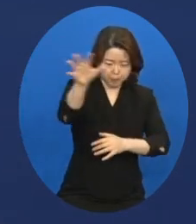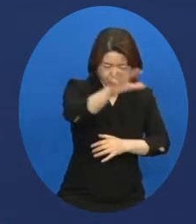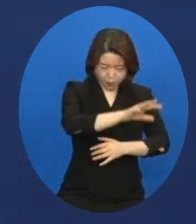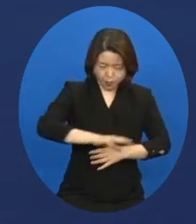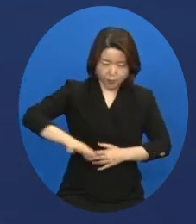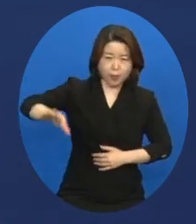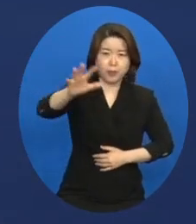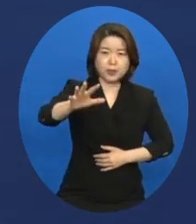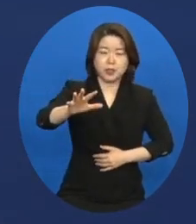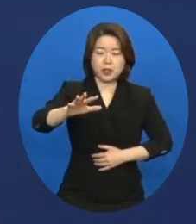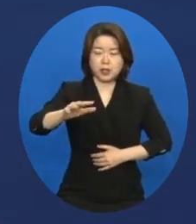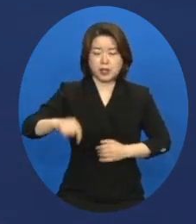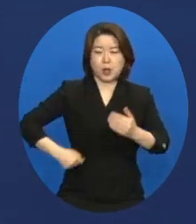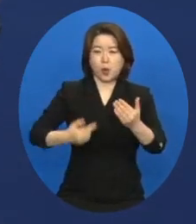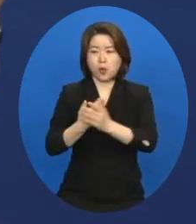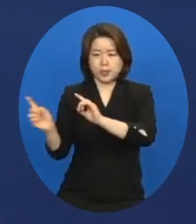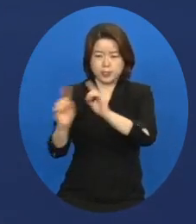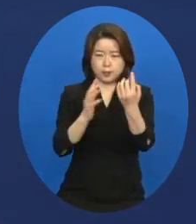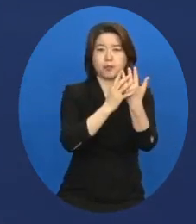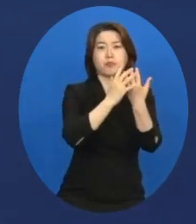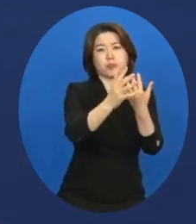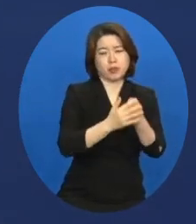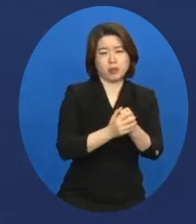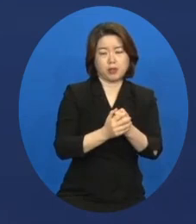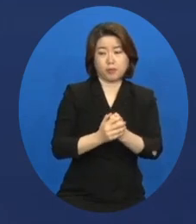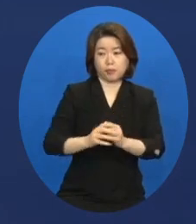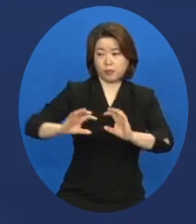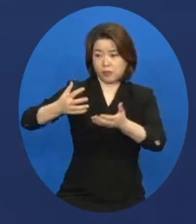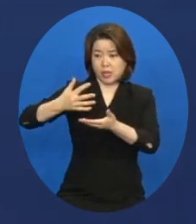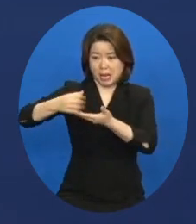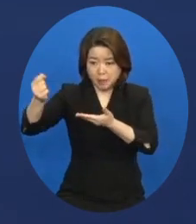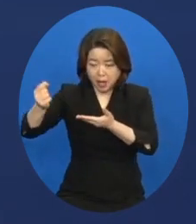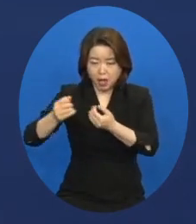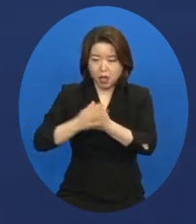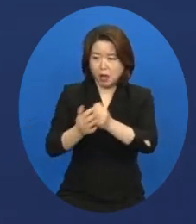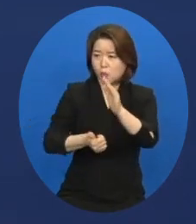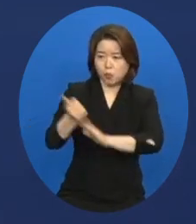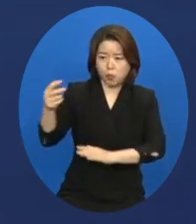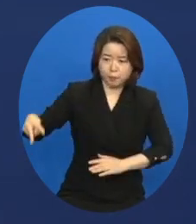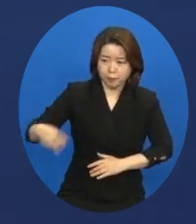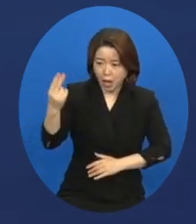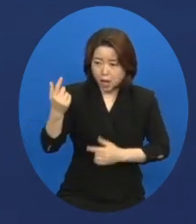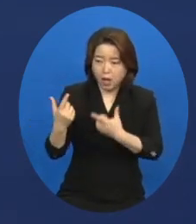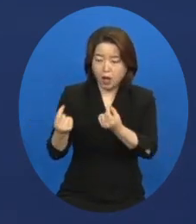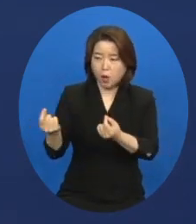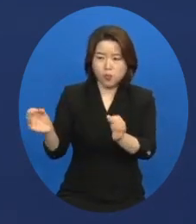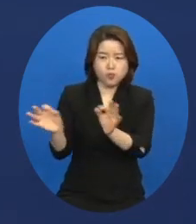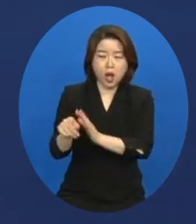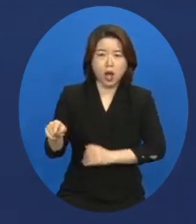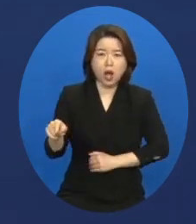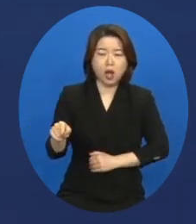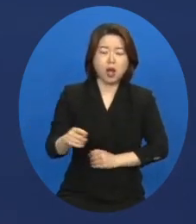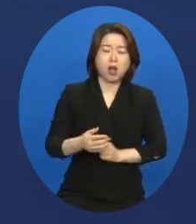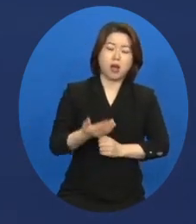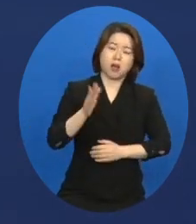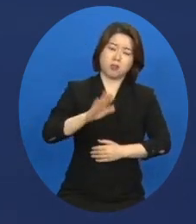일어난 거죠. 나라는 잃어버렸고 소망은 끊어진 것 같은데 이상하게 한국교회